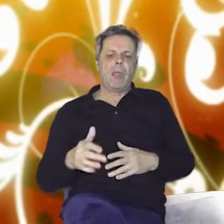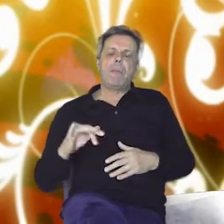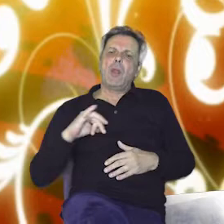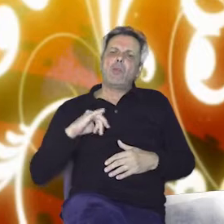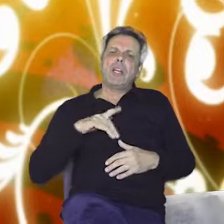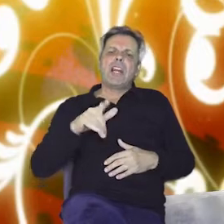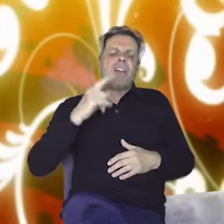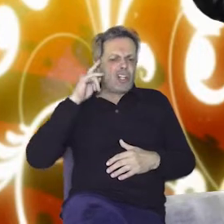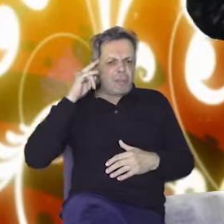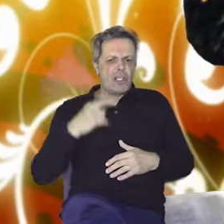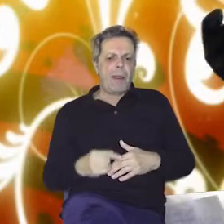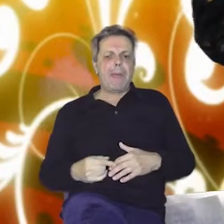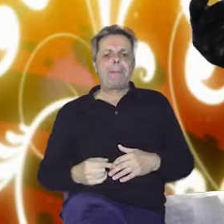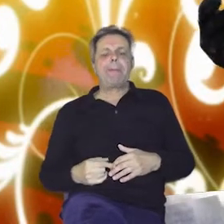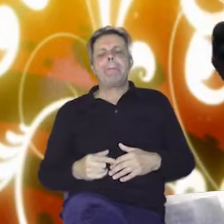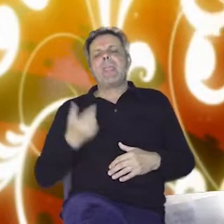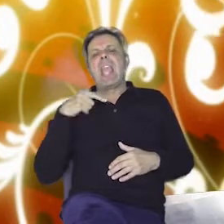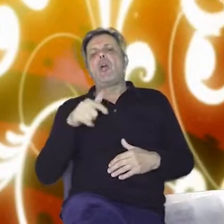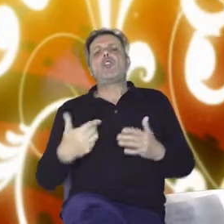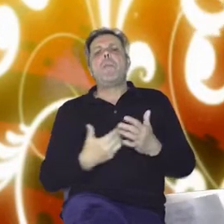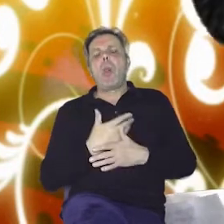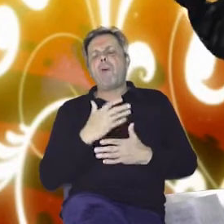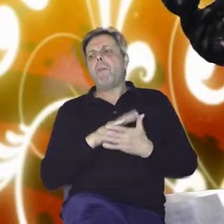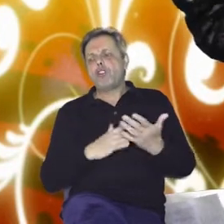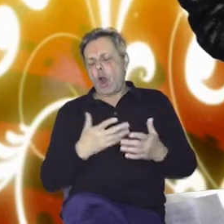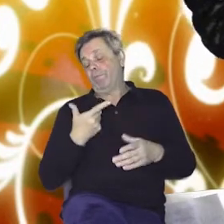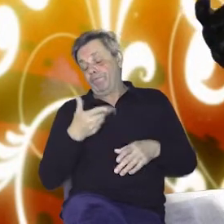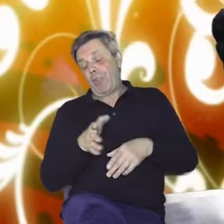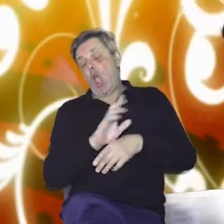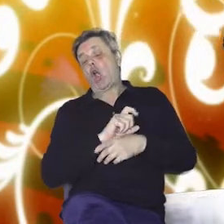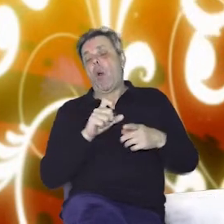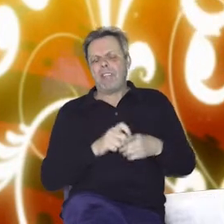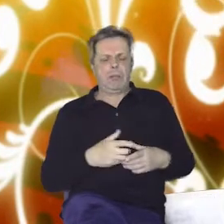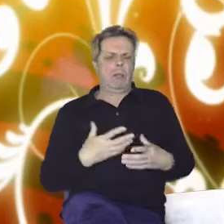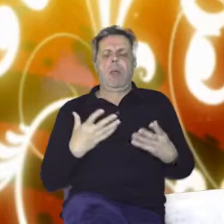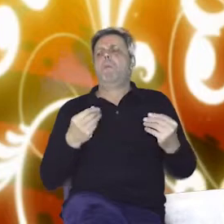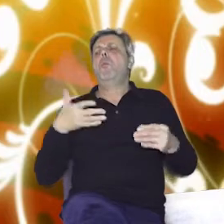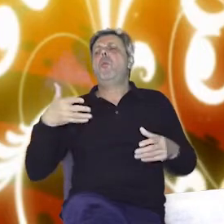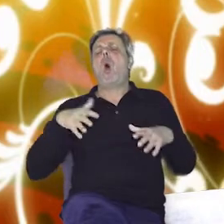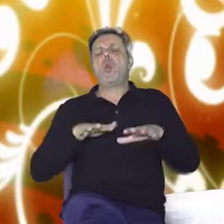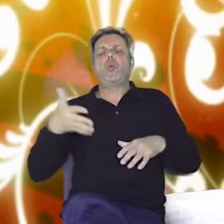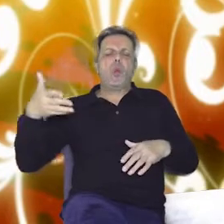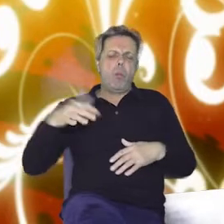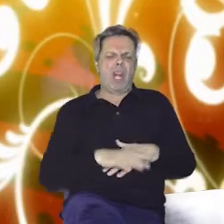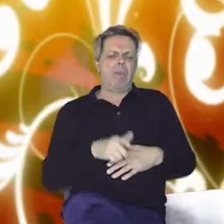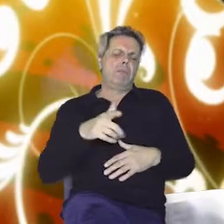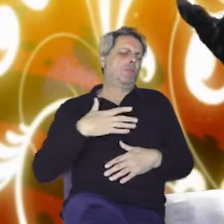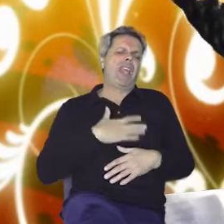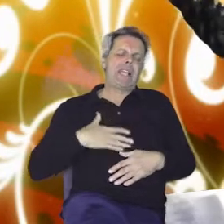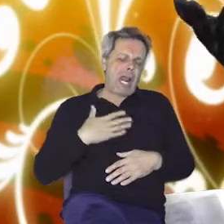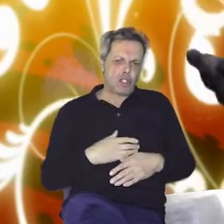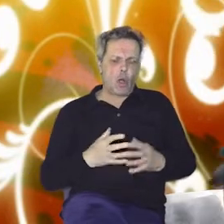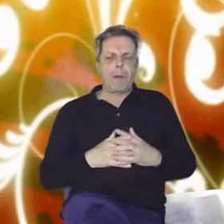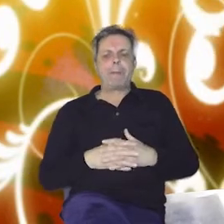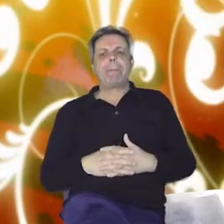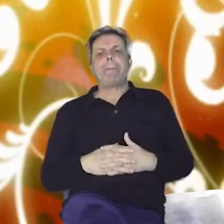je to nanovo krenulo s tim COVID-om i velikim umiranjima. To je pregrozno kad ljudi umiru